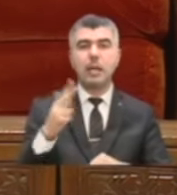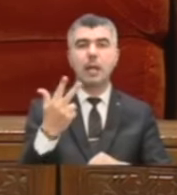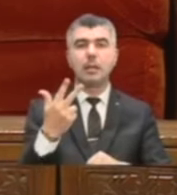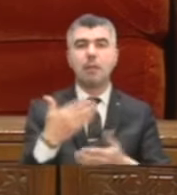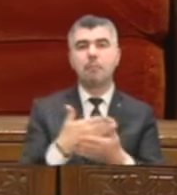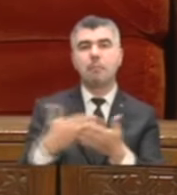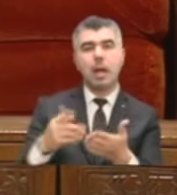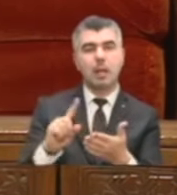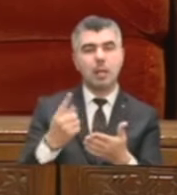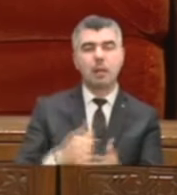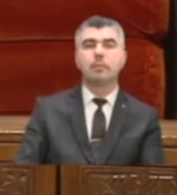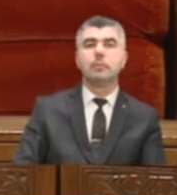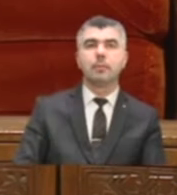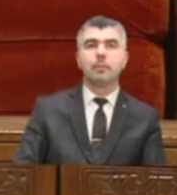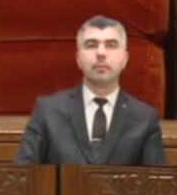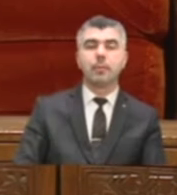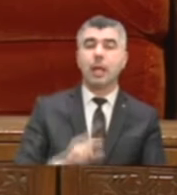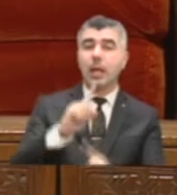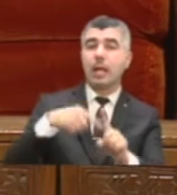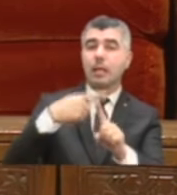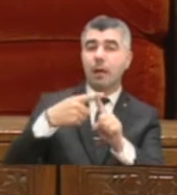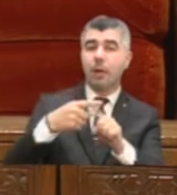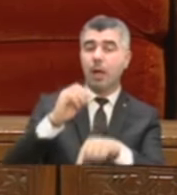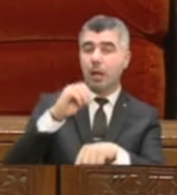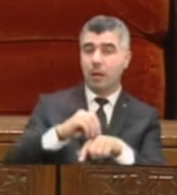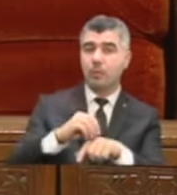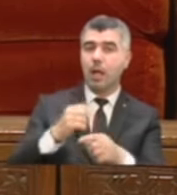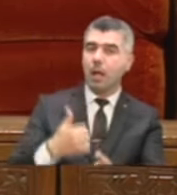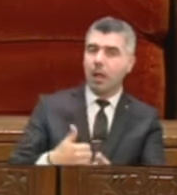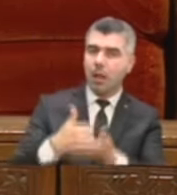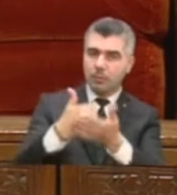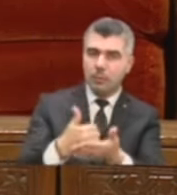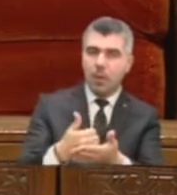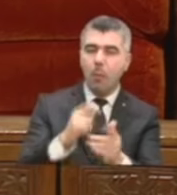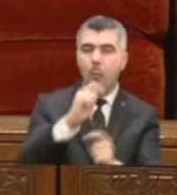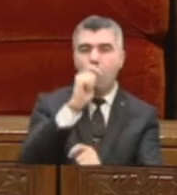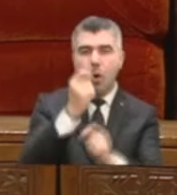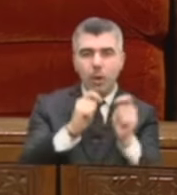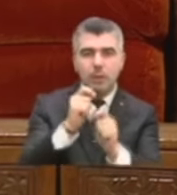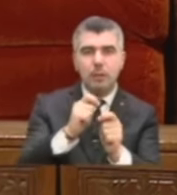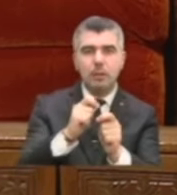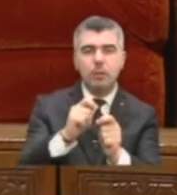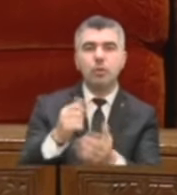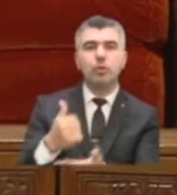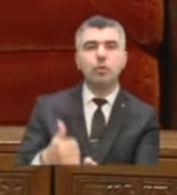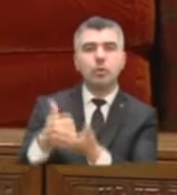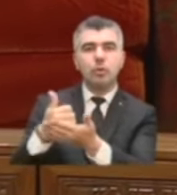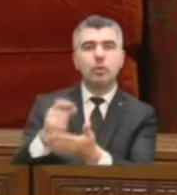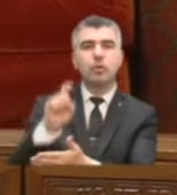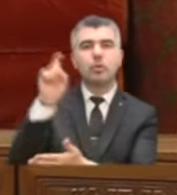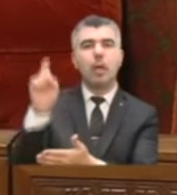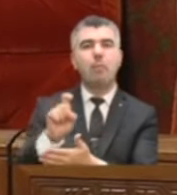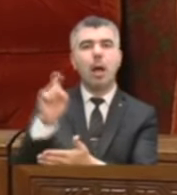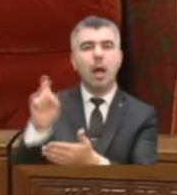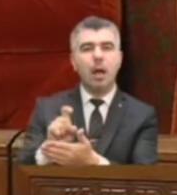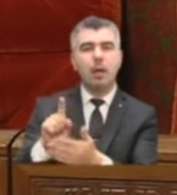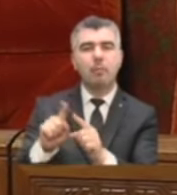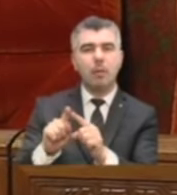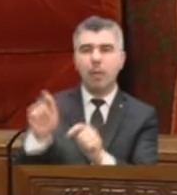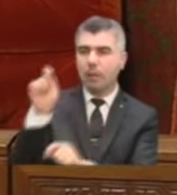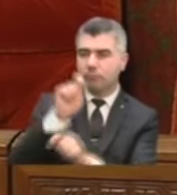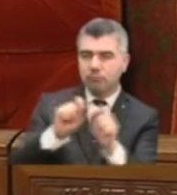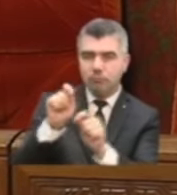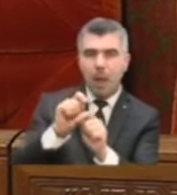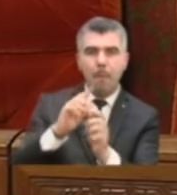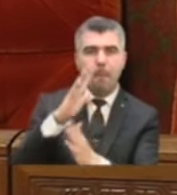الدرهم، بالإضافة طبعا توفير المساعدة التقنية للجماعات الترابية باش ينجزوا دراسة الجدوى